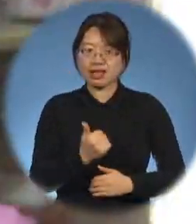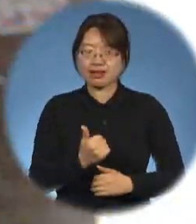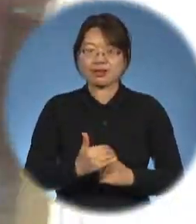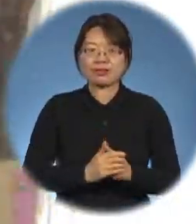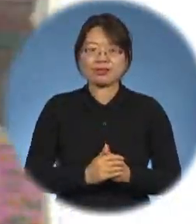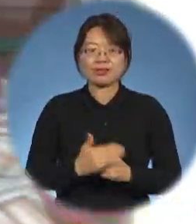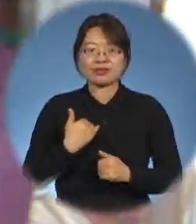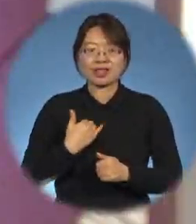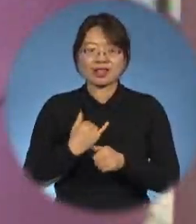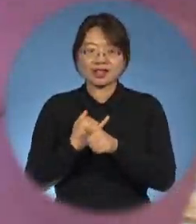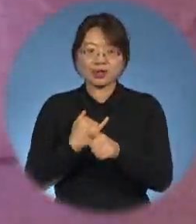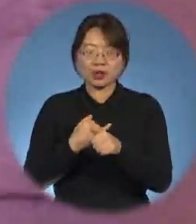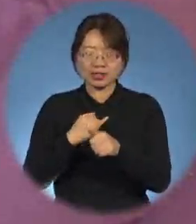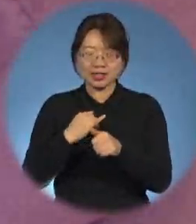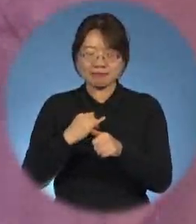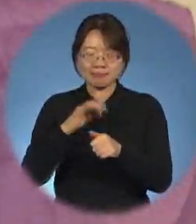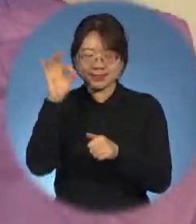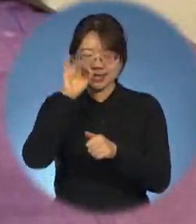이러한 찾아봐라